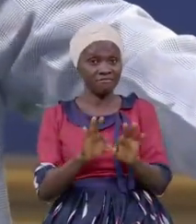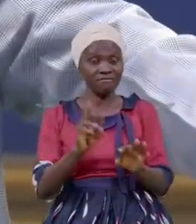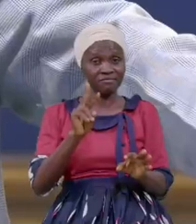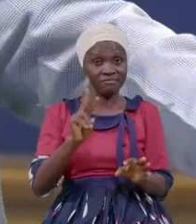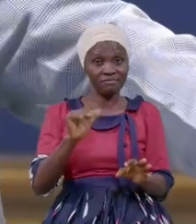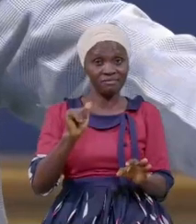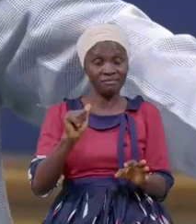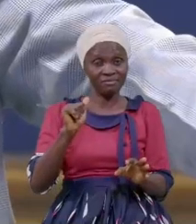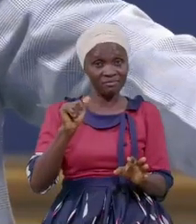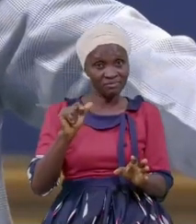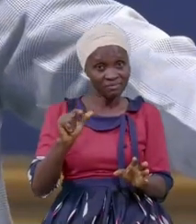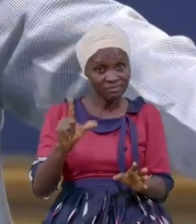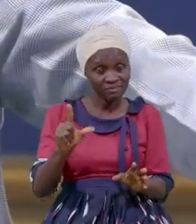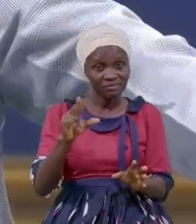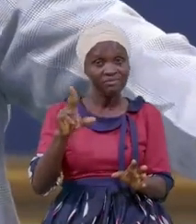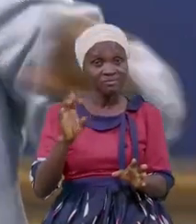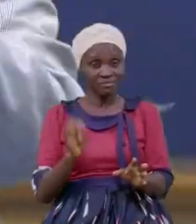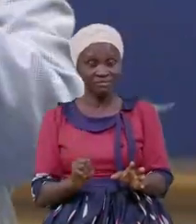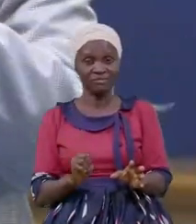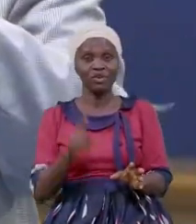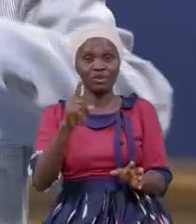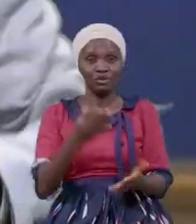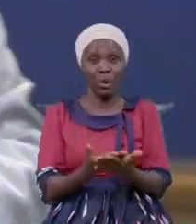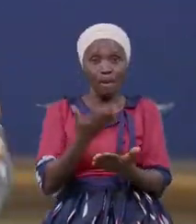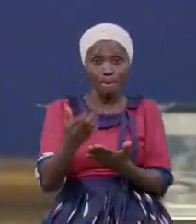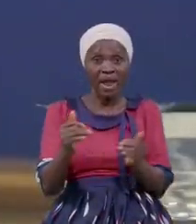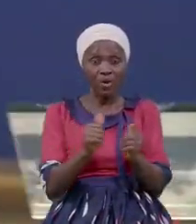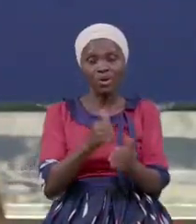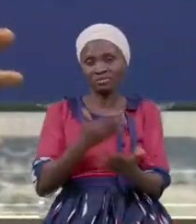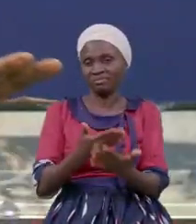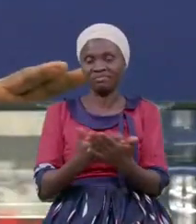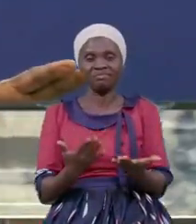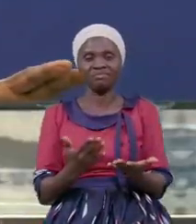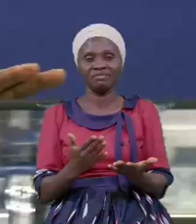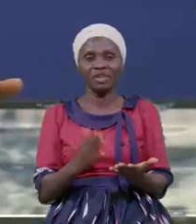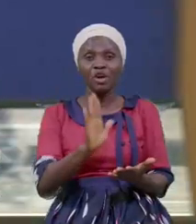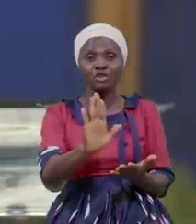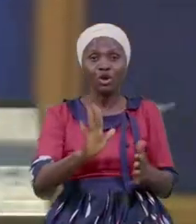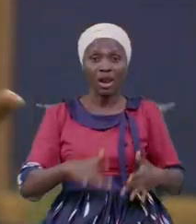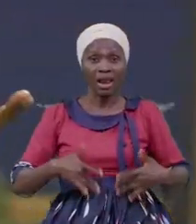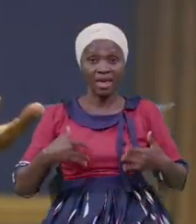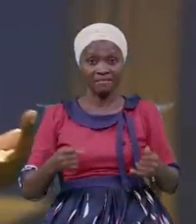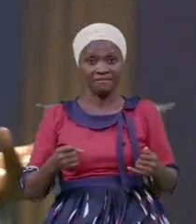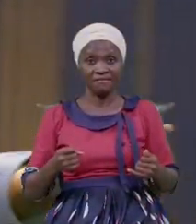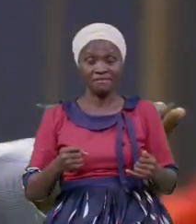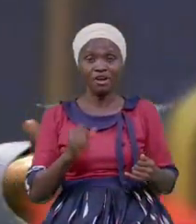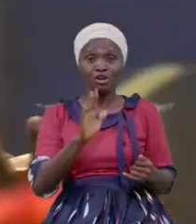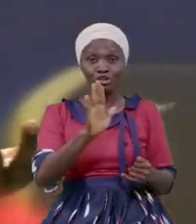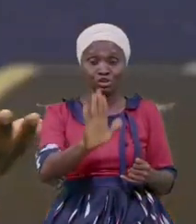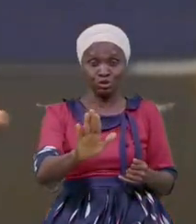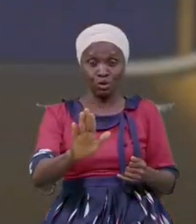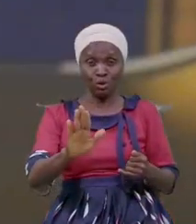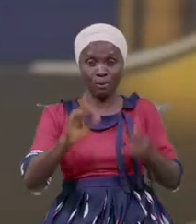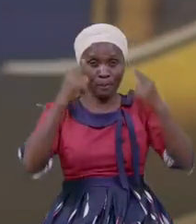d'argent tu ne seras plus médiocre qui traverse la vie parce que ta vie tes